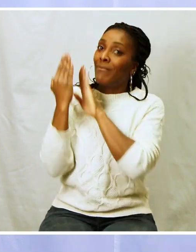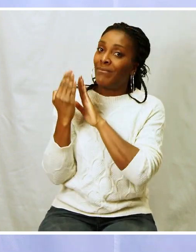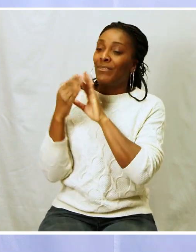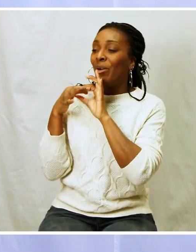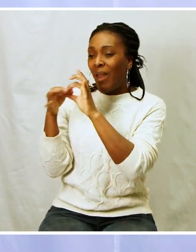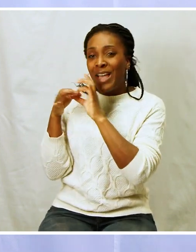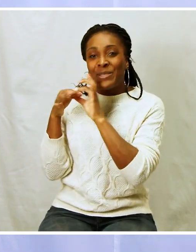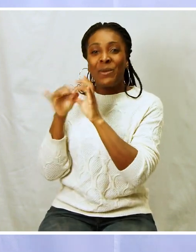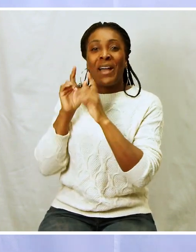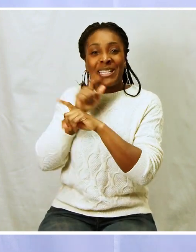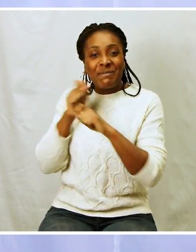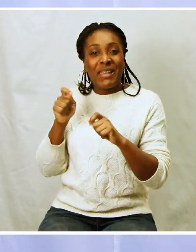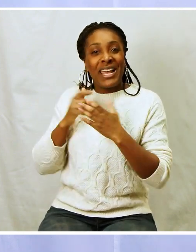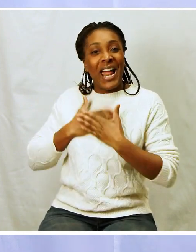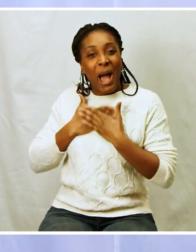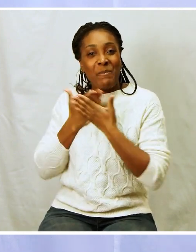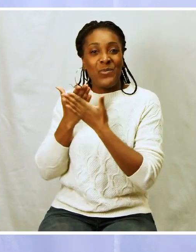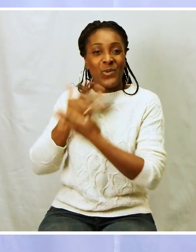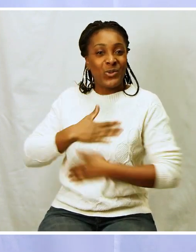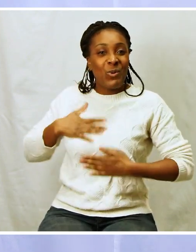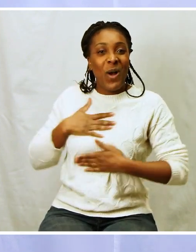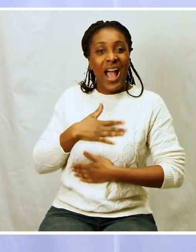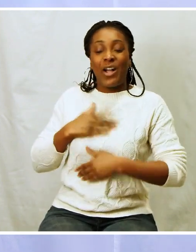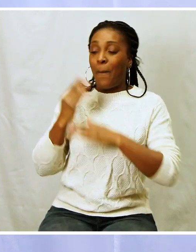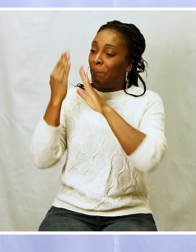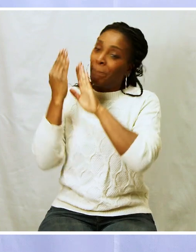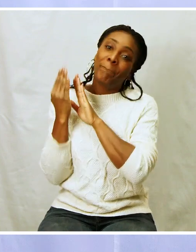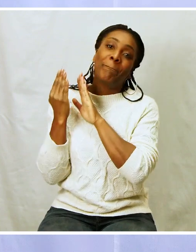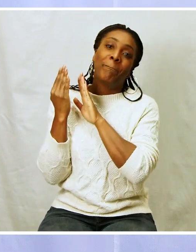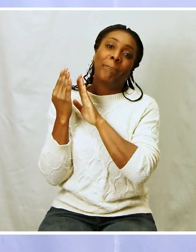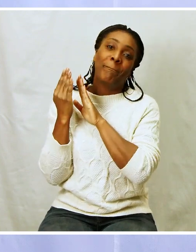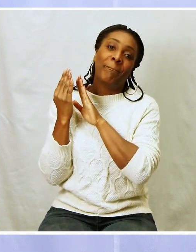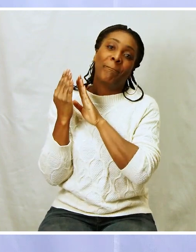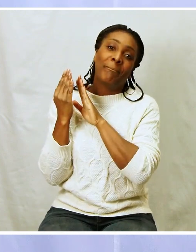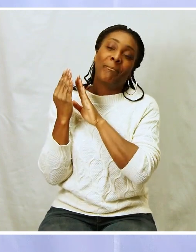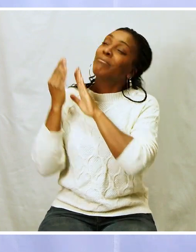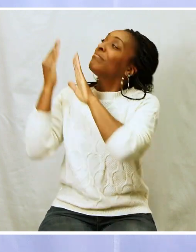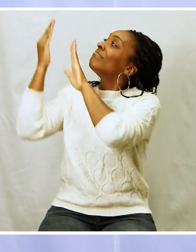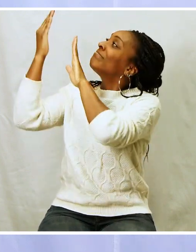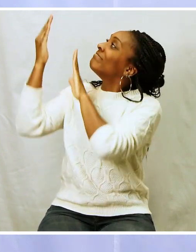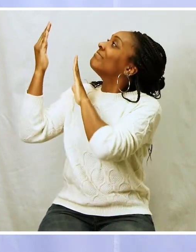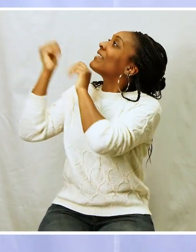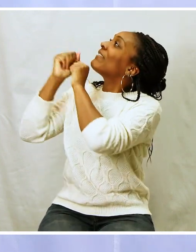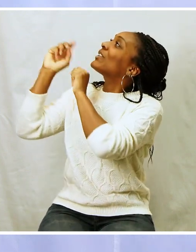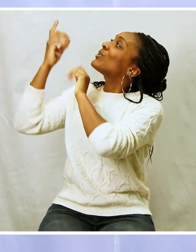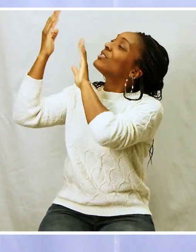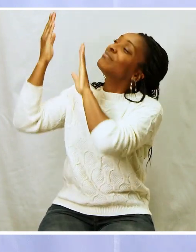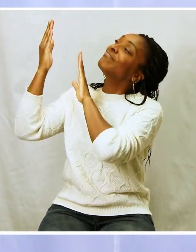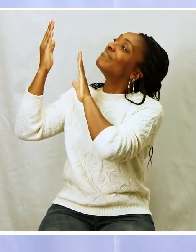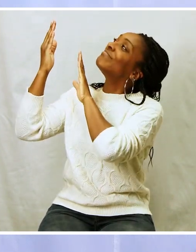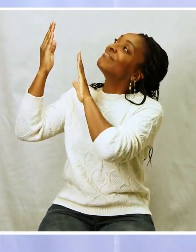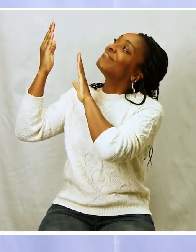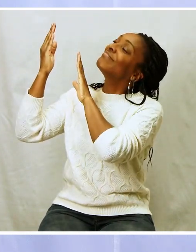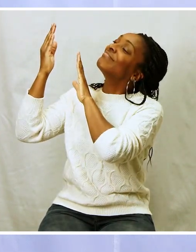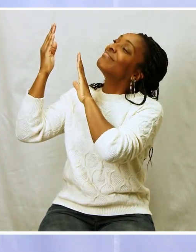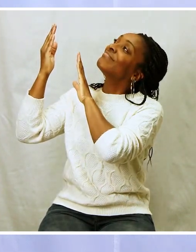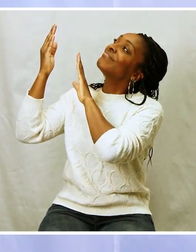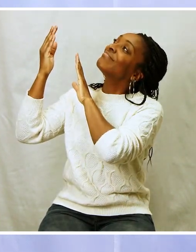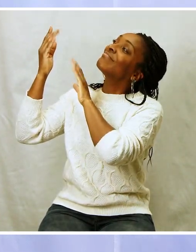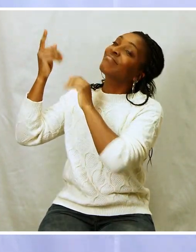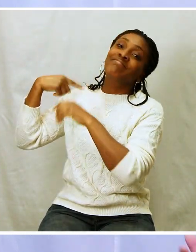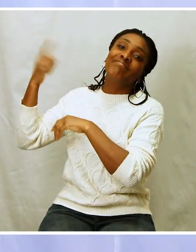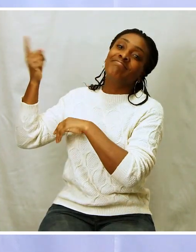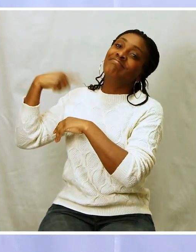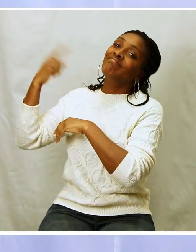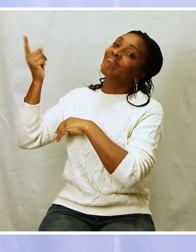le respect, voilà, un moment de joie, un moment où on est là, on est nous-mêmes, on est dans l'authenticité et